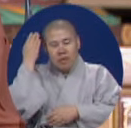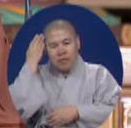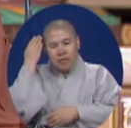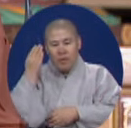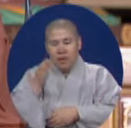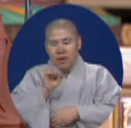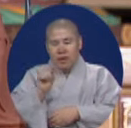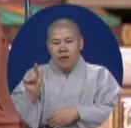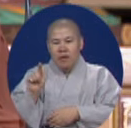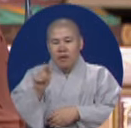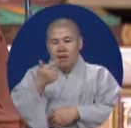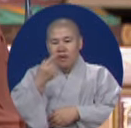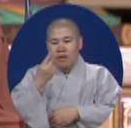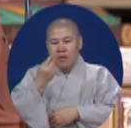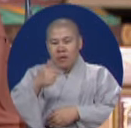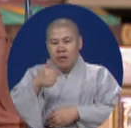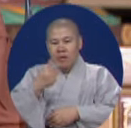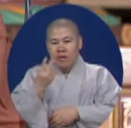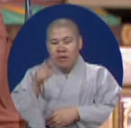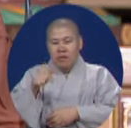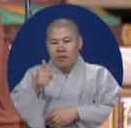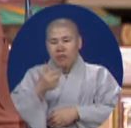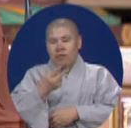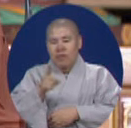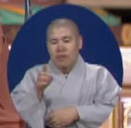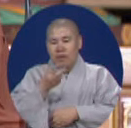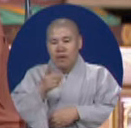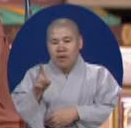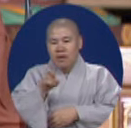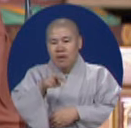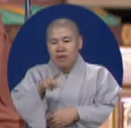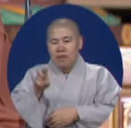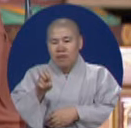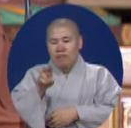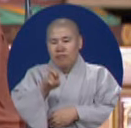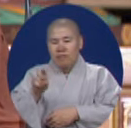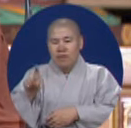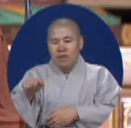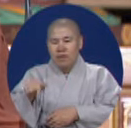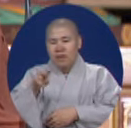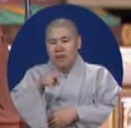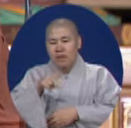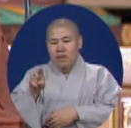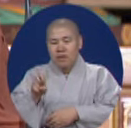안욕따라 삼맥삼보리, 마하바냐 바라밀. 이 모를 줄 아는 마음이에요.